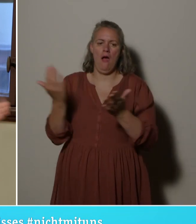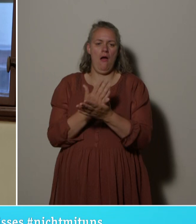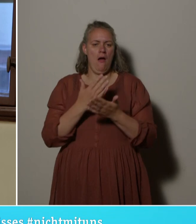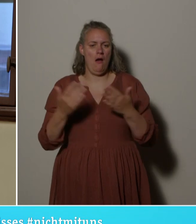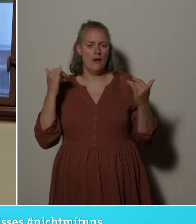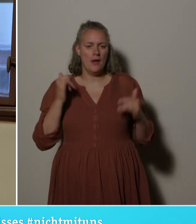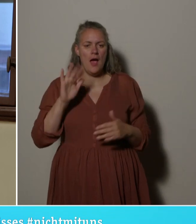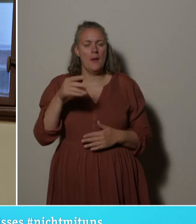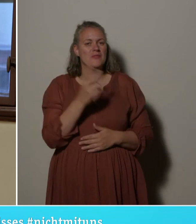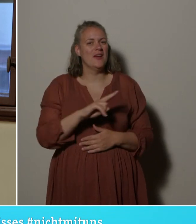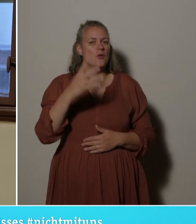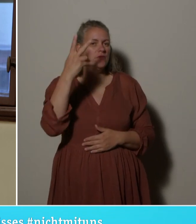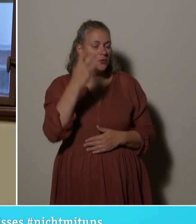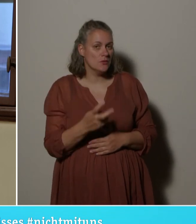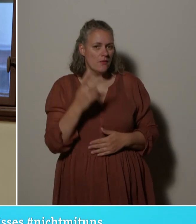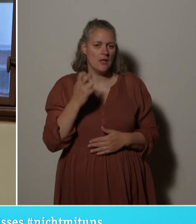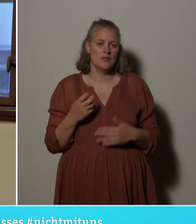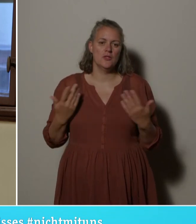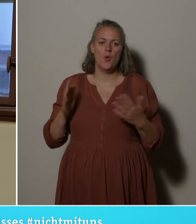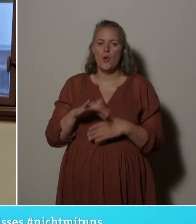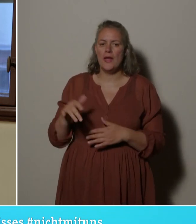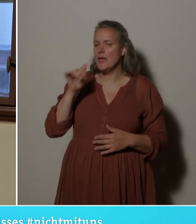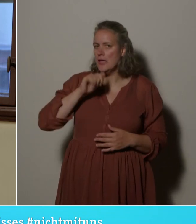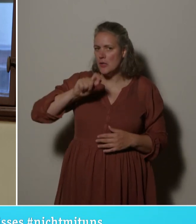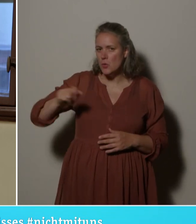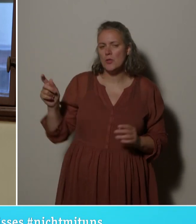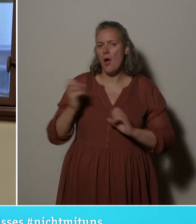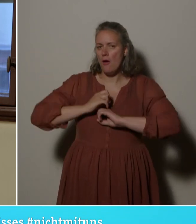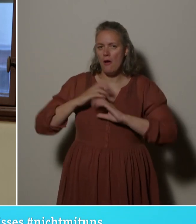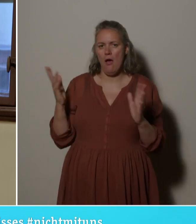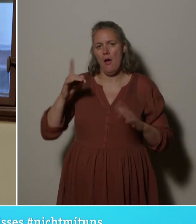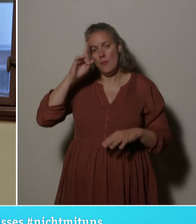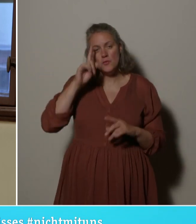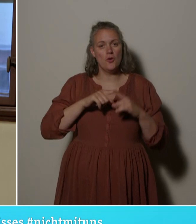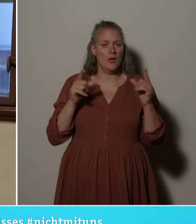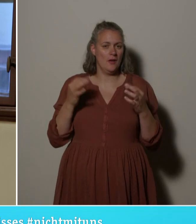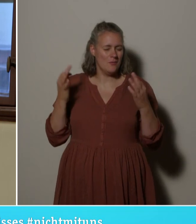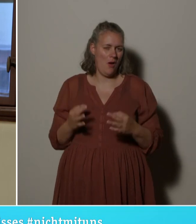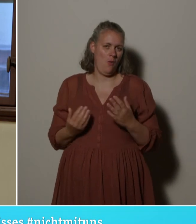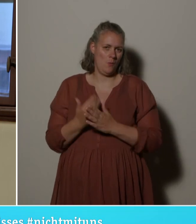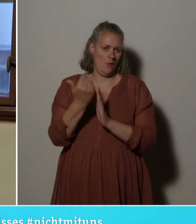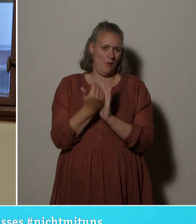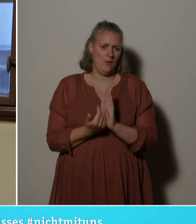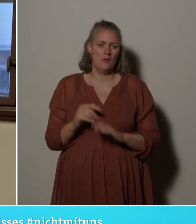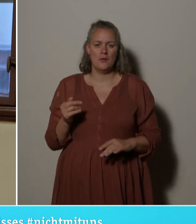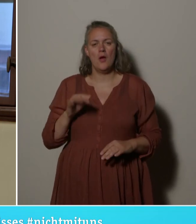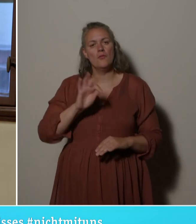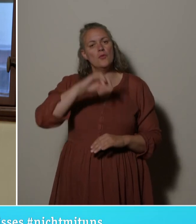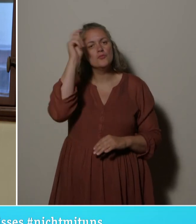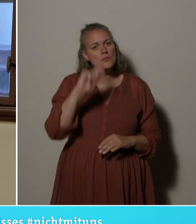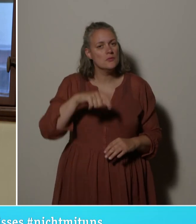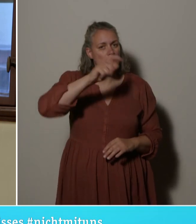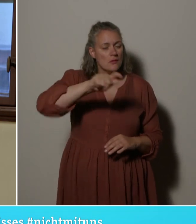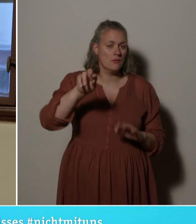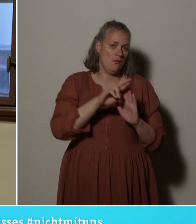hinkriegen, dass ab 2024 die Mitnahme von Kindern und Jugendlichen geklärt ist beim Deutschlandticket, dass man eine Regelung für Studierende bringt,